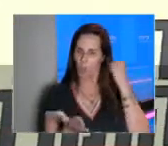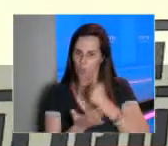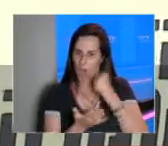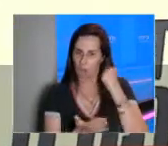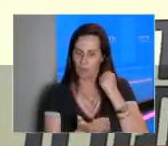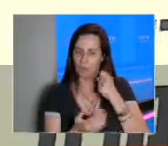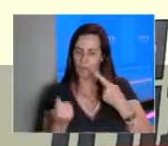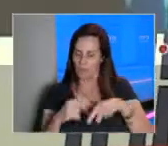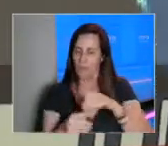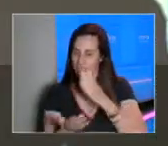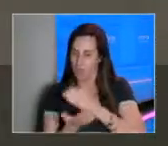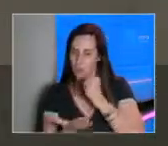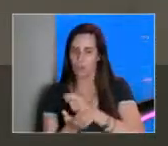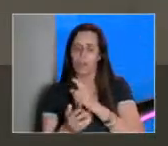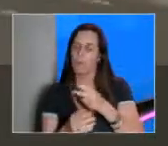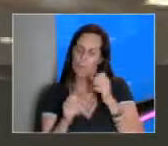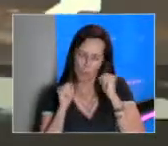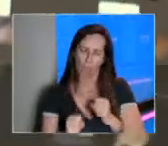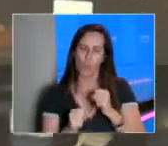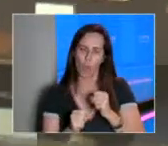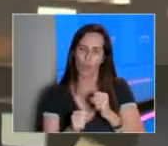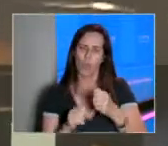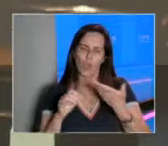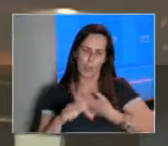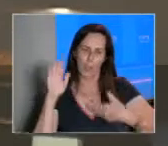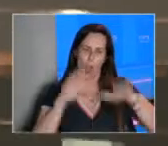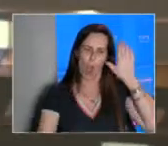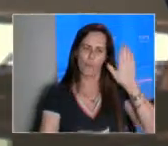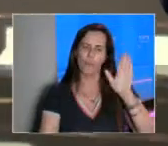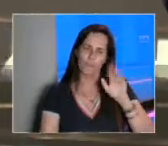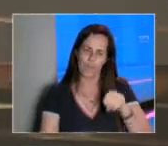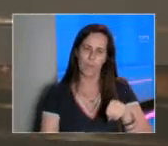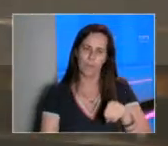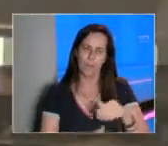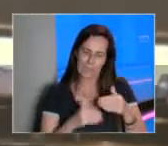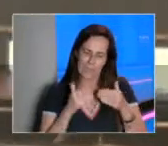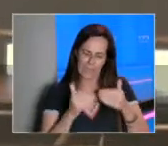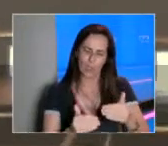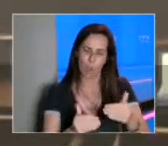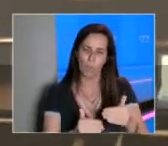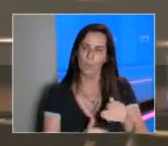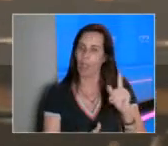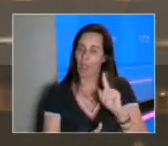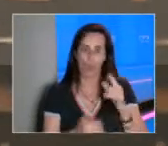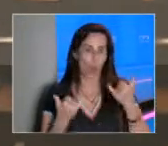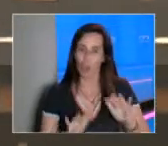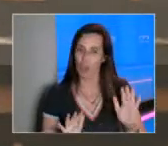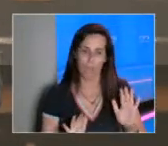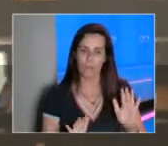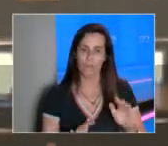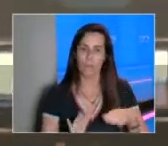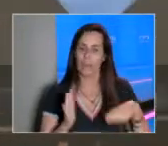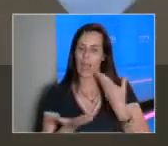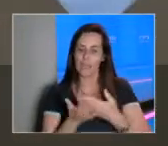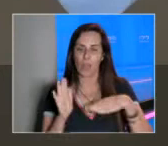חוק מאושרת בוועדת שרים לענייני חקיקה, מובטח לה סוג של רוב קואליציוני וגם קידום מעט יותר מהר, אבל לא במקרה הזה. הצעת